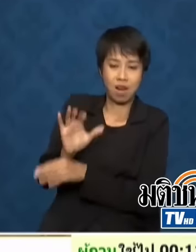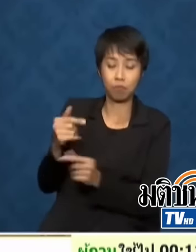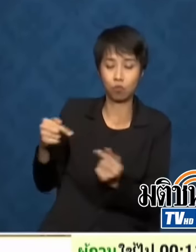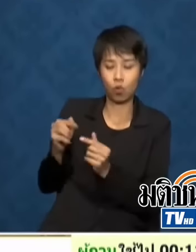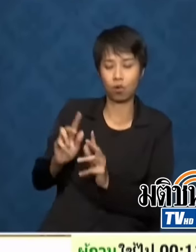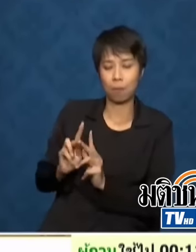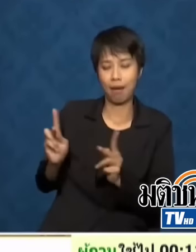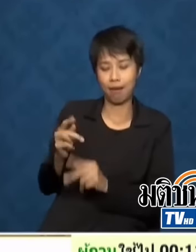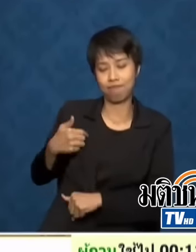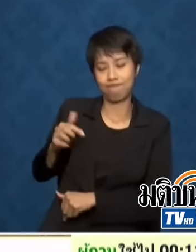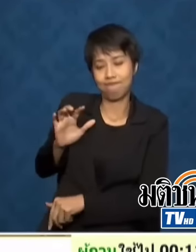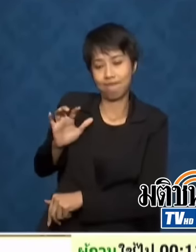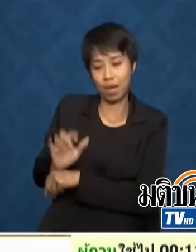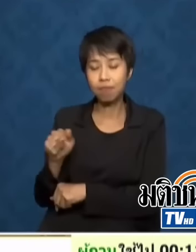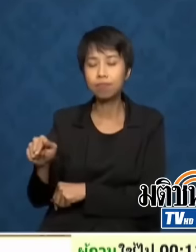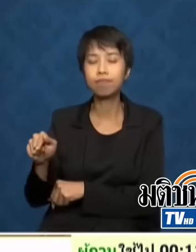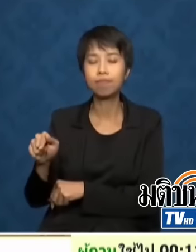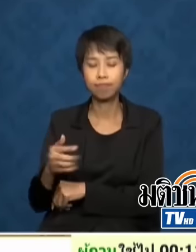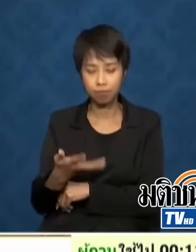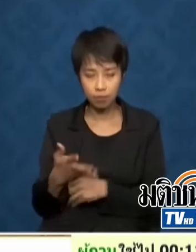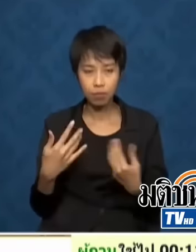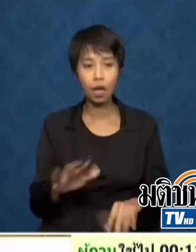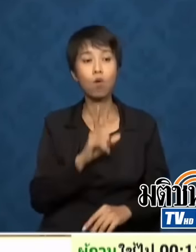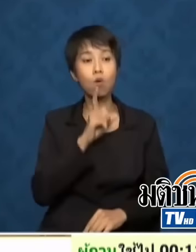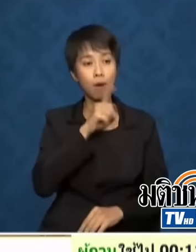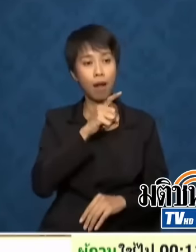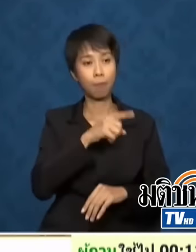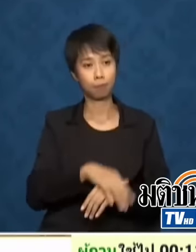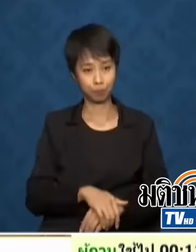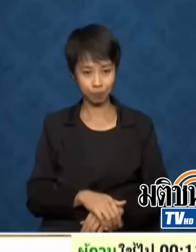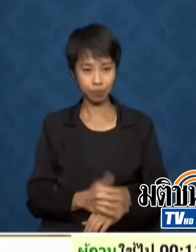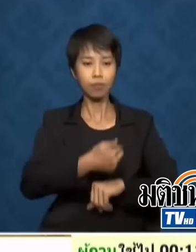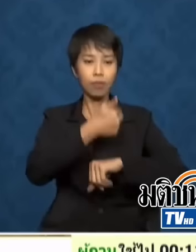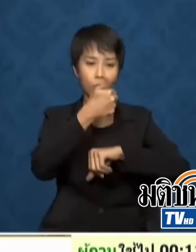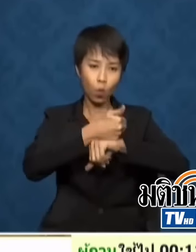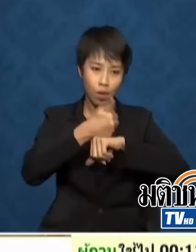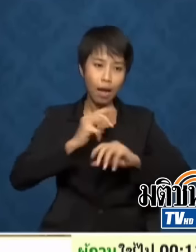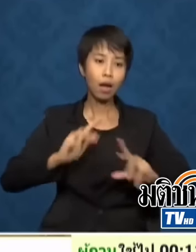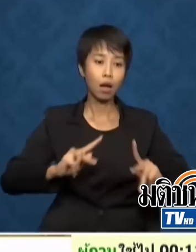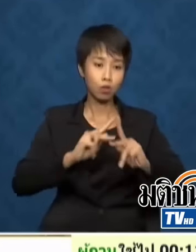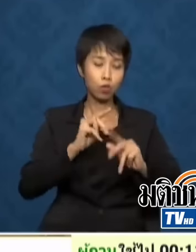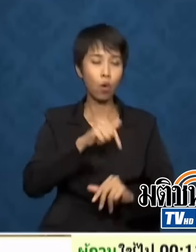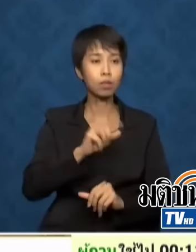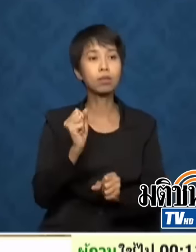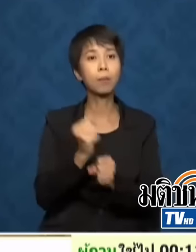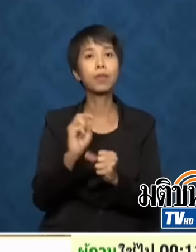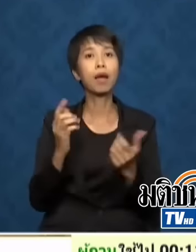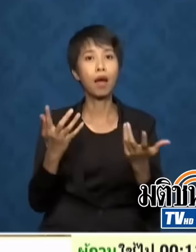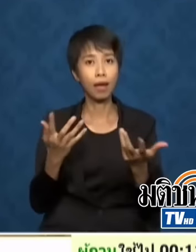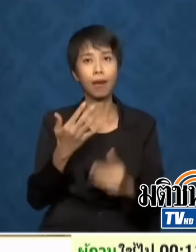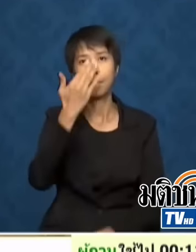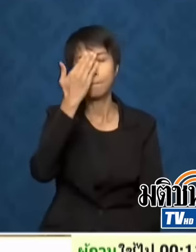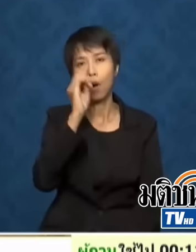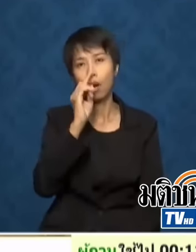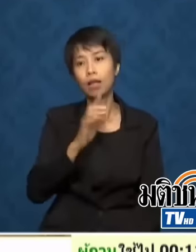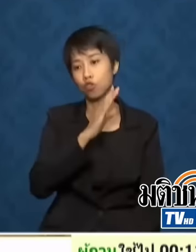ไม่ชอบท่านรัฐมนตรีจะรับผิดชอบเรื่องนี้อย่างไรเพราะการที่จะได้คะแ